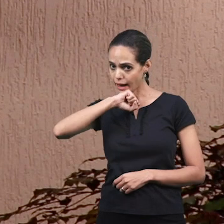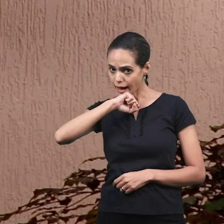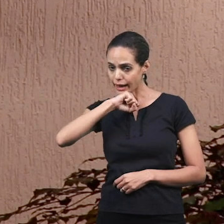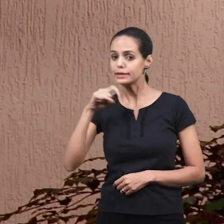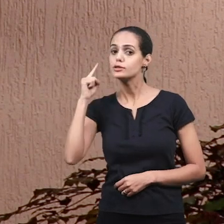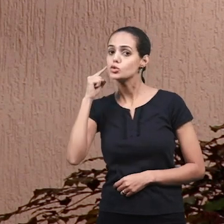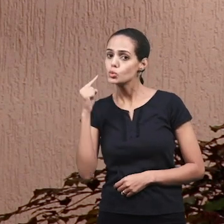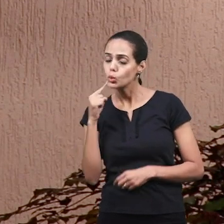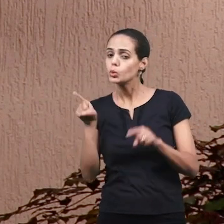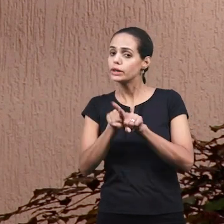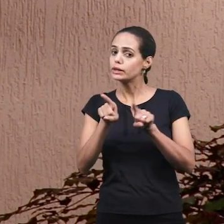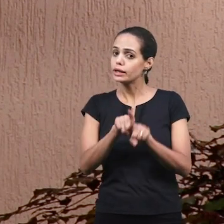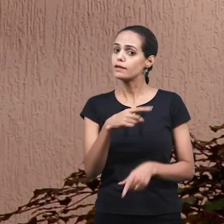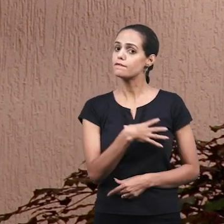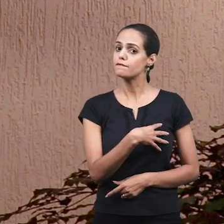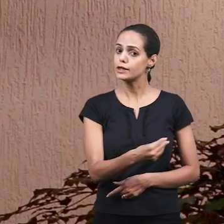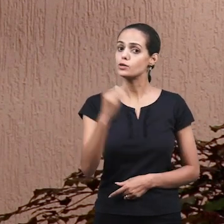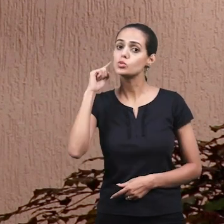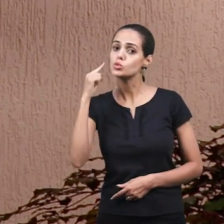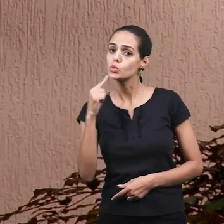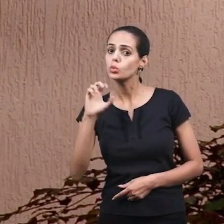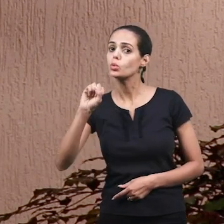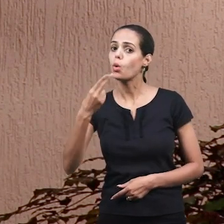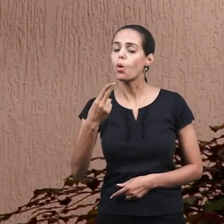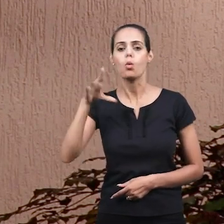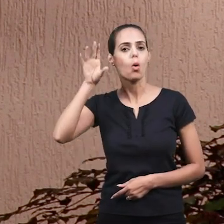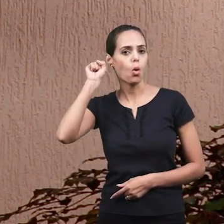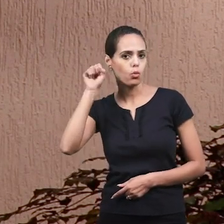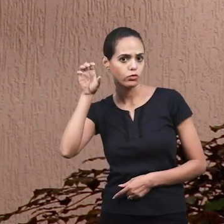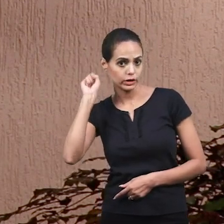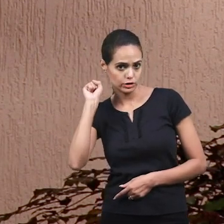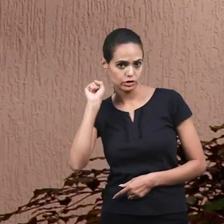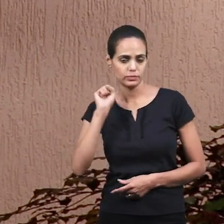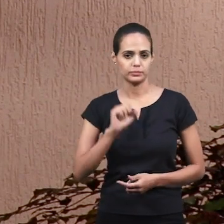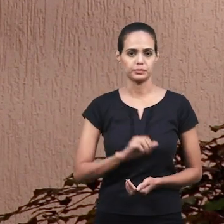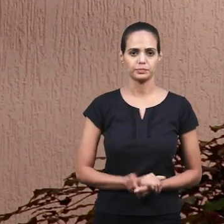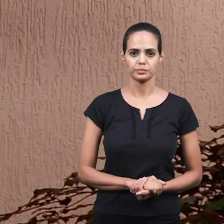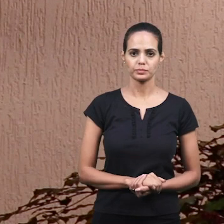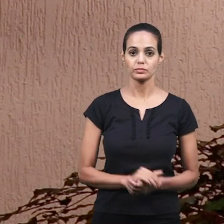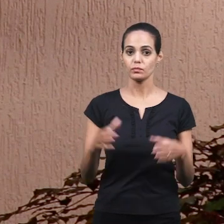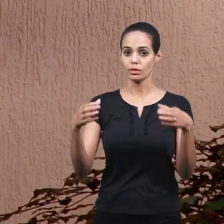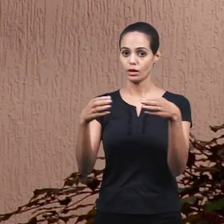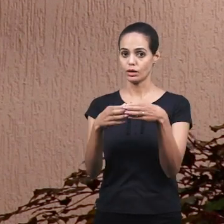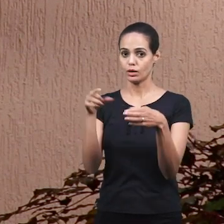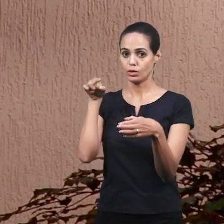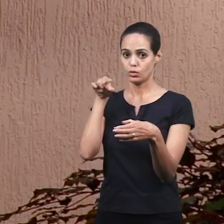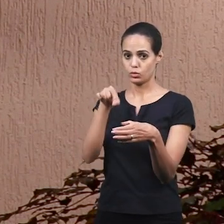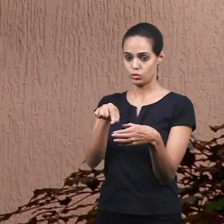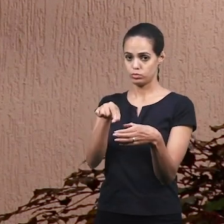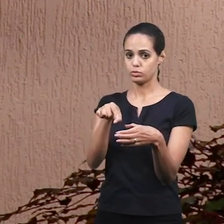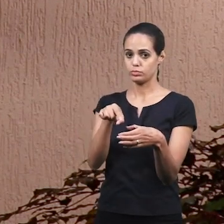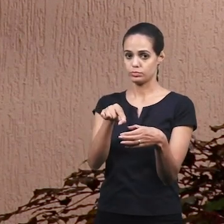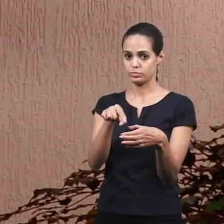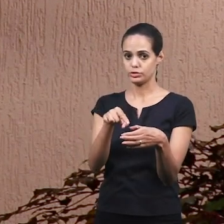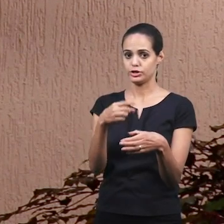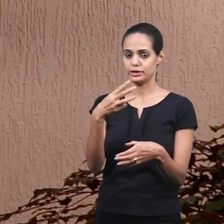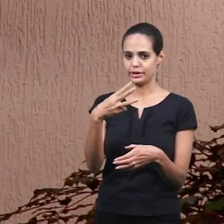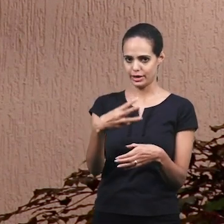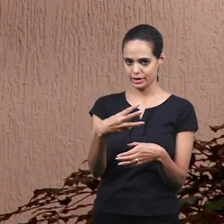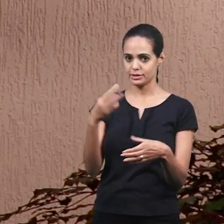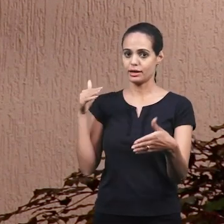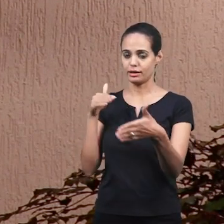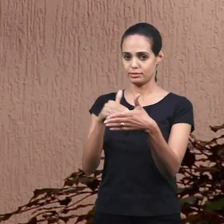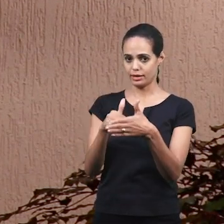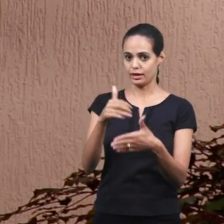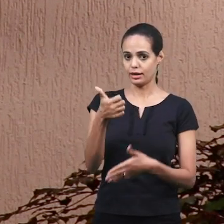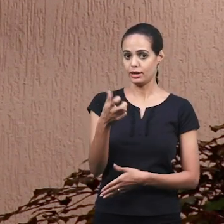cet âge, mais surtout pour les parents, afin qu'ils puissent enseigner leurs enfants. Pour la classe qui va de 3 à 15 ans,